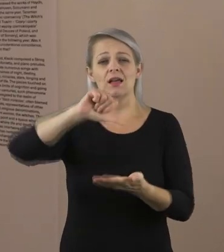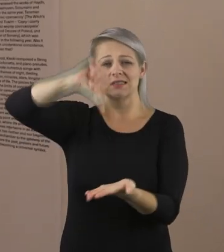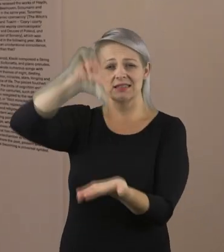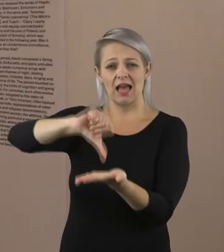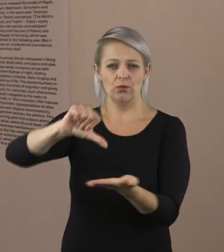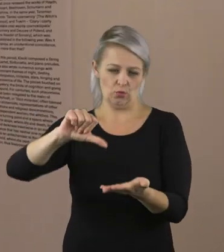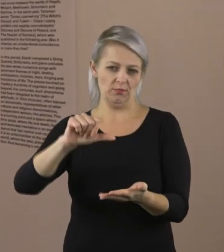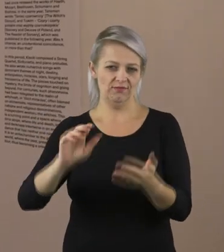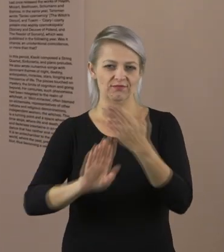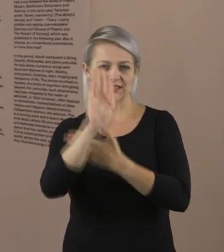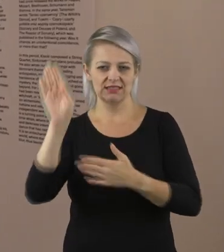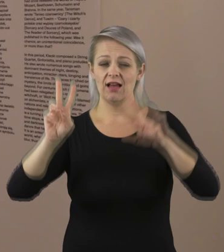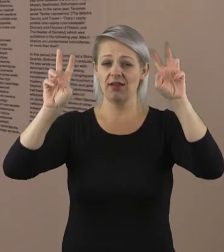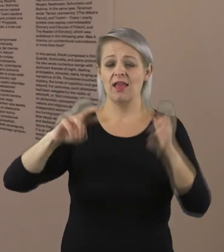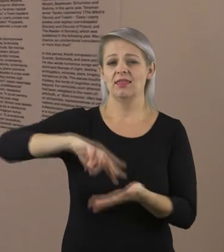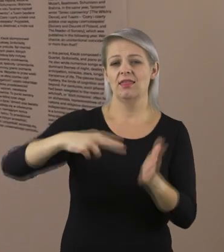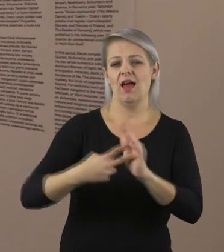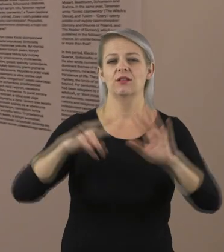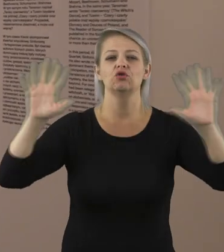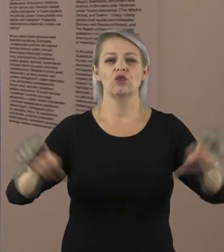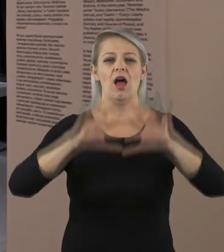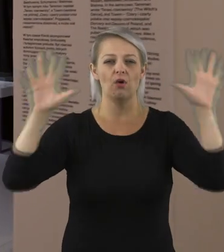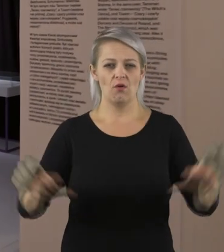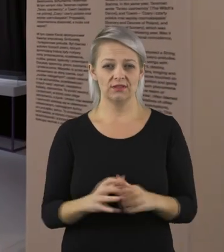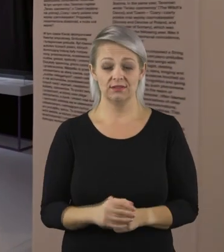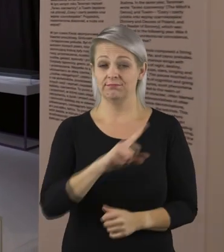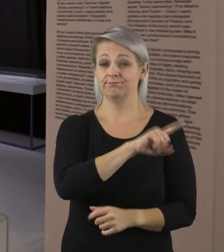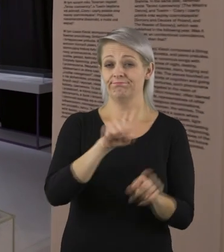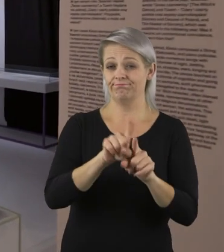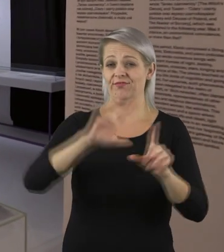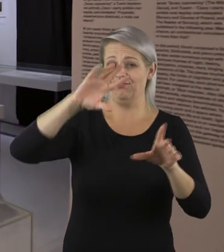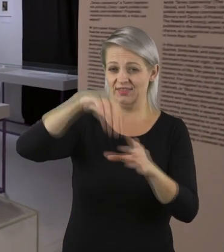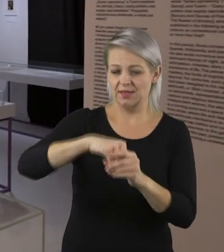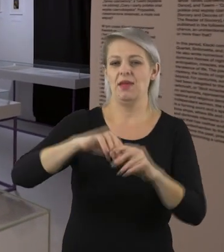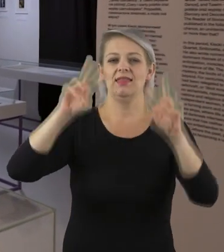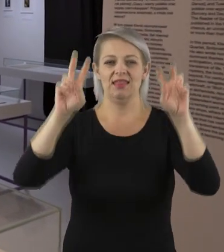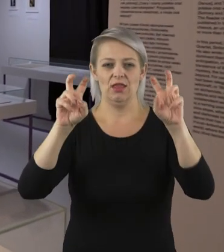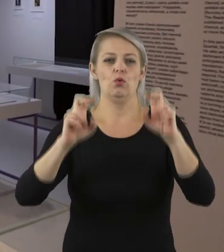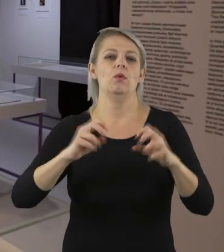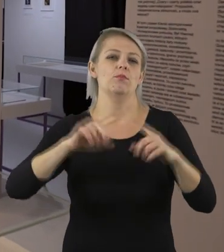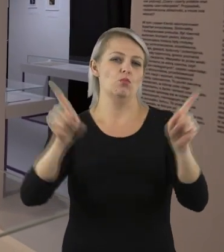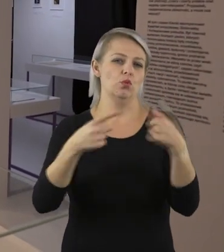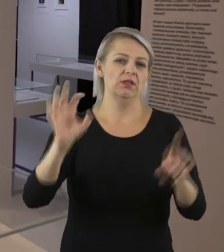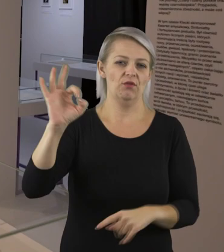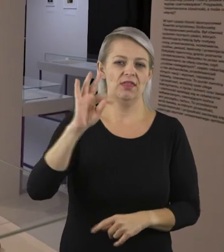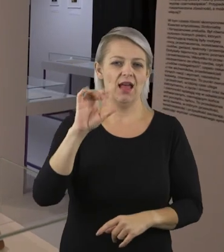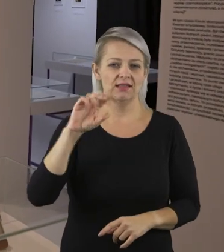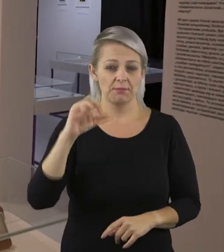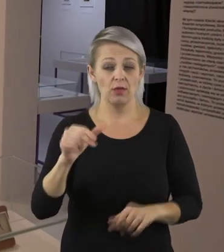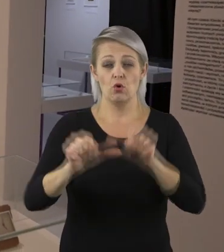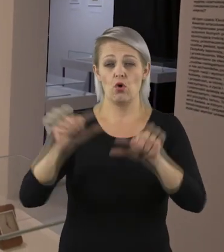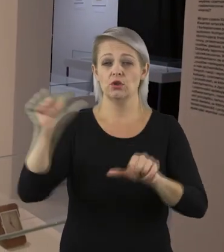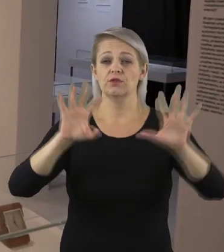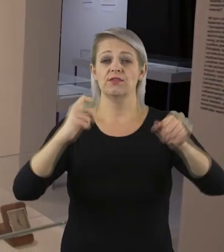Tytuł centralnej części wystawy, Taniec Czarownicy, jest jednocześnie tytułem utworu Aleksandra